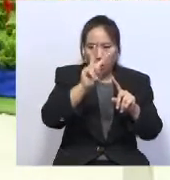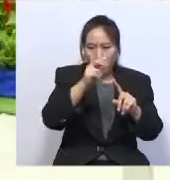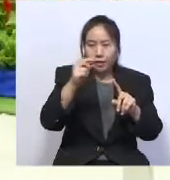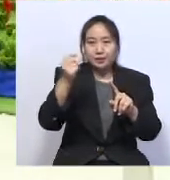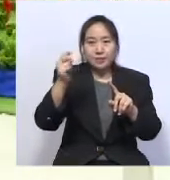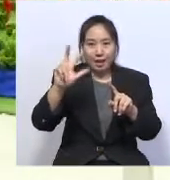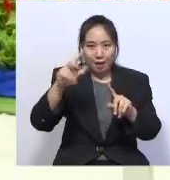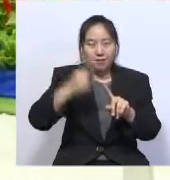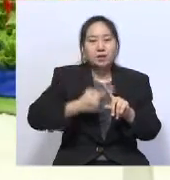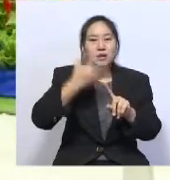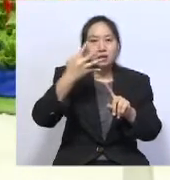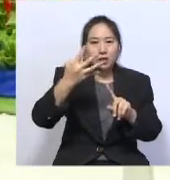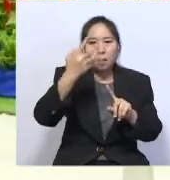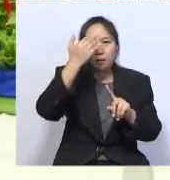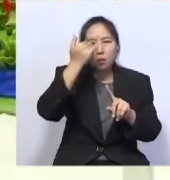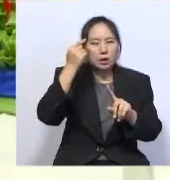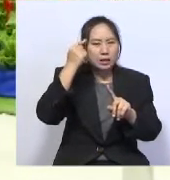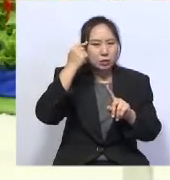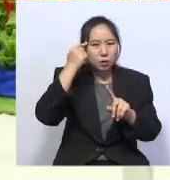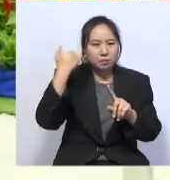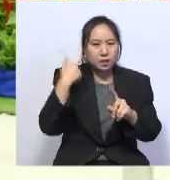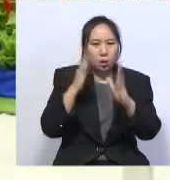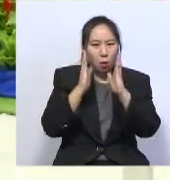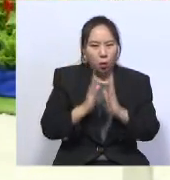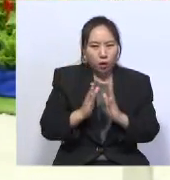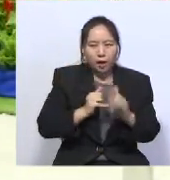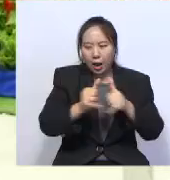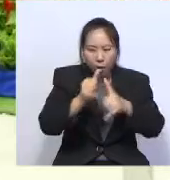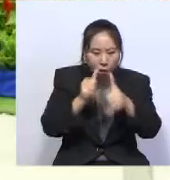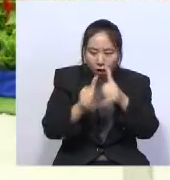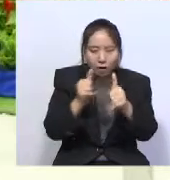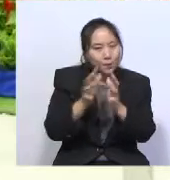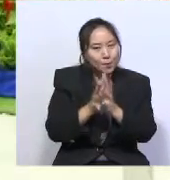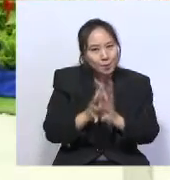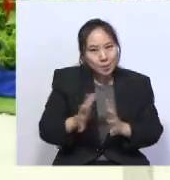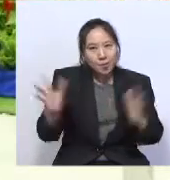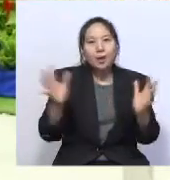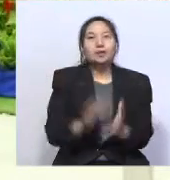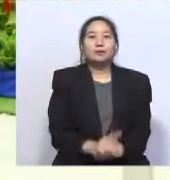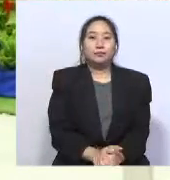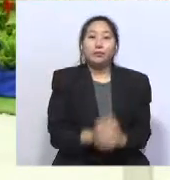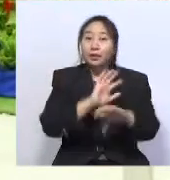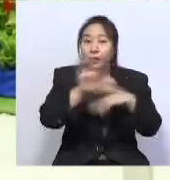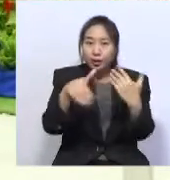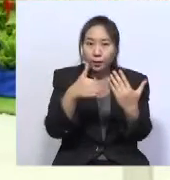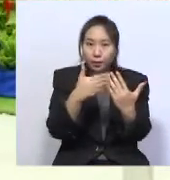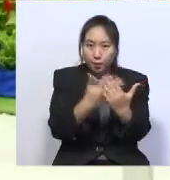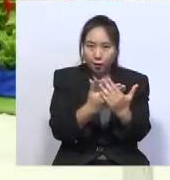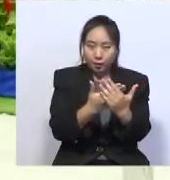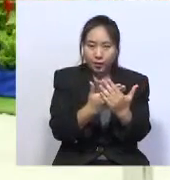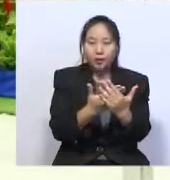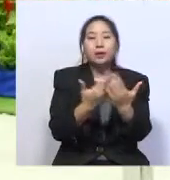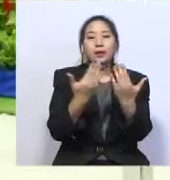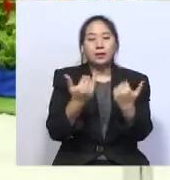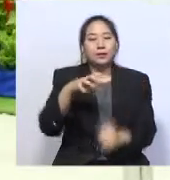ายนนี้ซึ่งเนื่องจากว่าคาดว่านะคะจะมีผู้โดยสารนั้นมาใช้บริการที่นี่จำนวนมากค่ะและทั้งหมดนี้นะคะก็เป็นบรรยาก